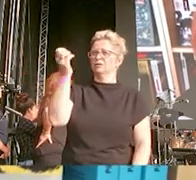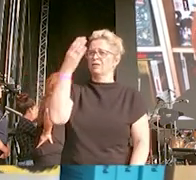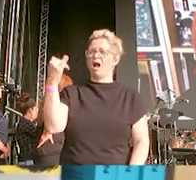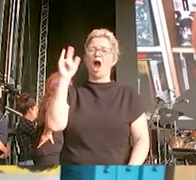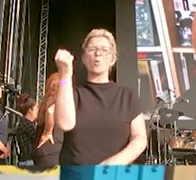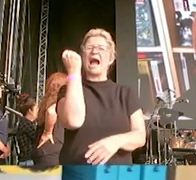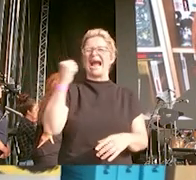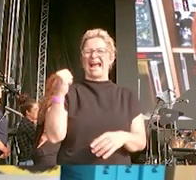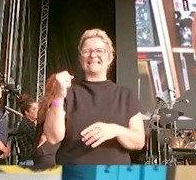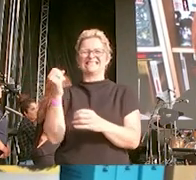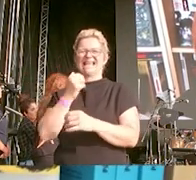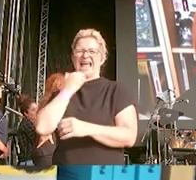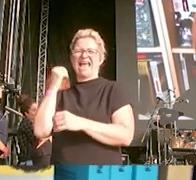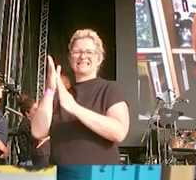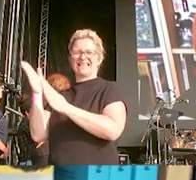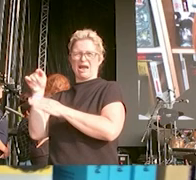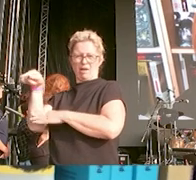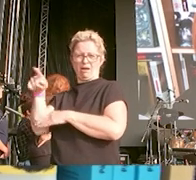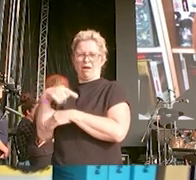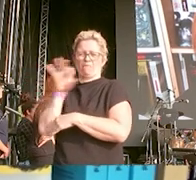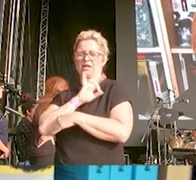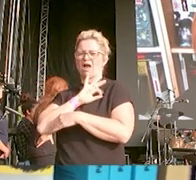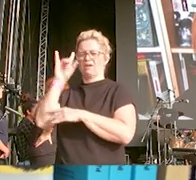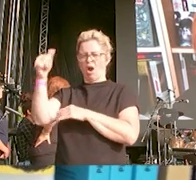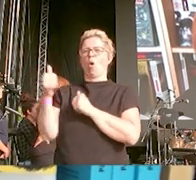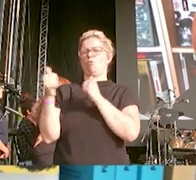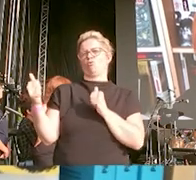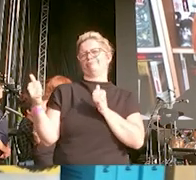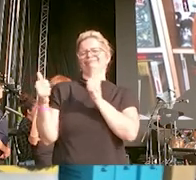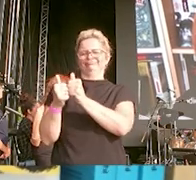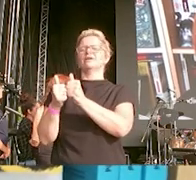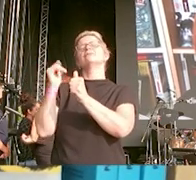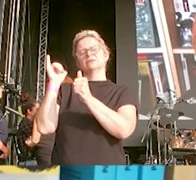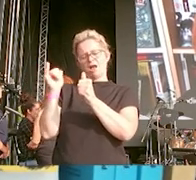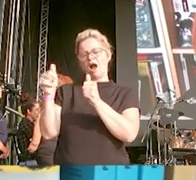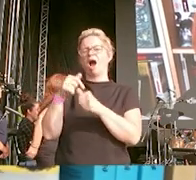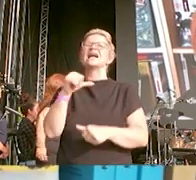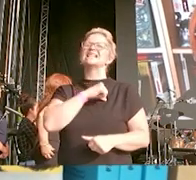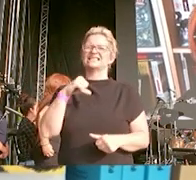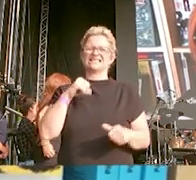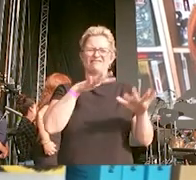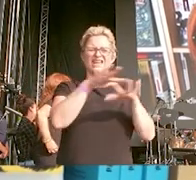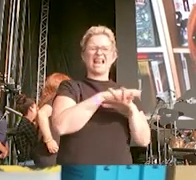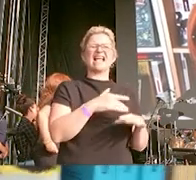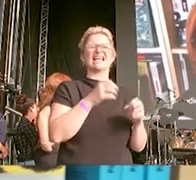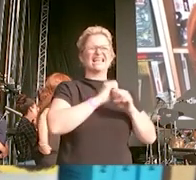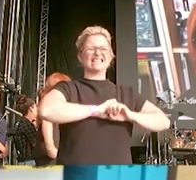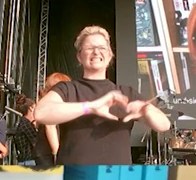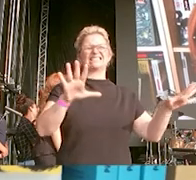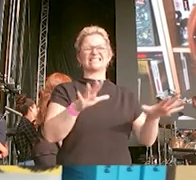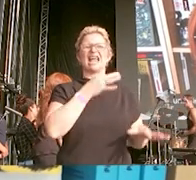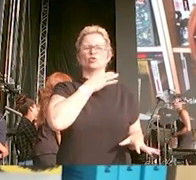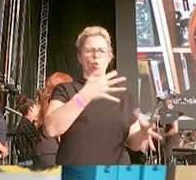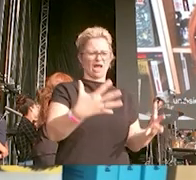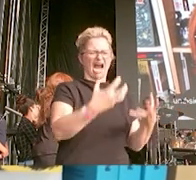anderen rechtsextremen Parteien in Europa dafür ausgesprochen hat, die zivile Seenotrettung zu unterlassen